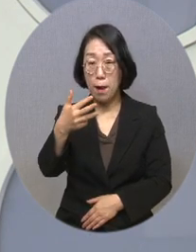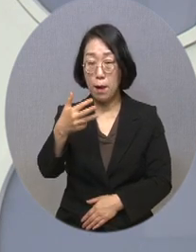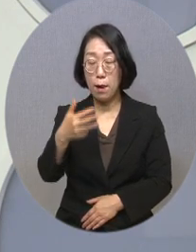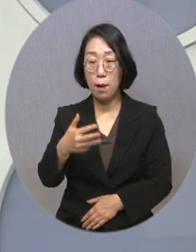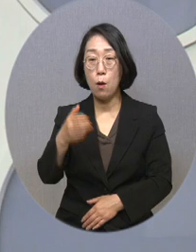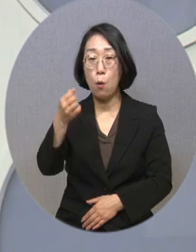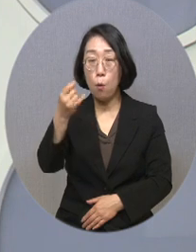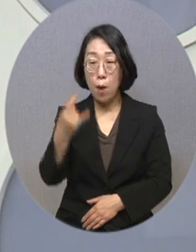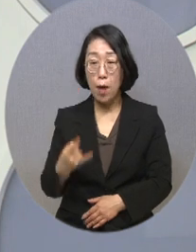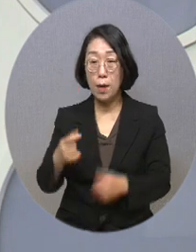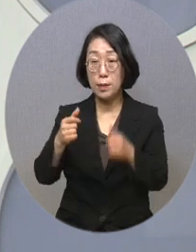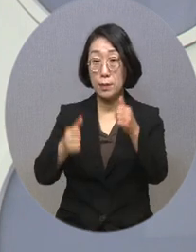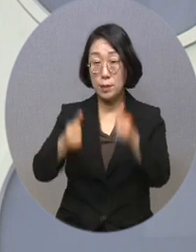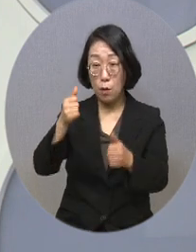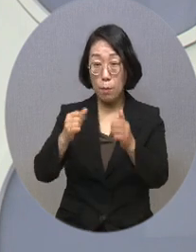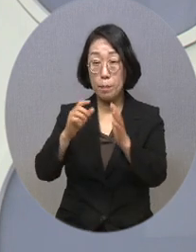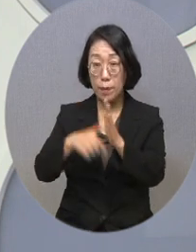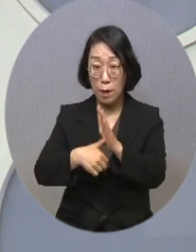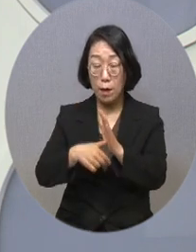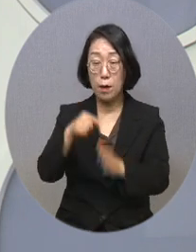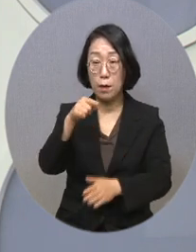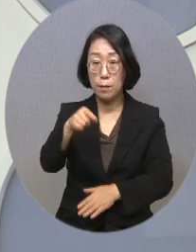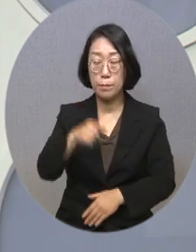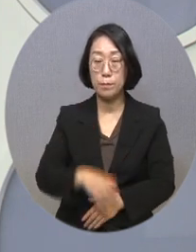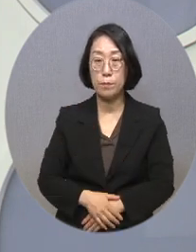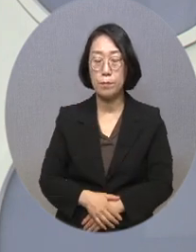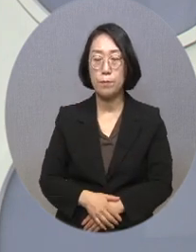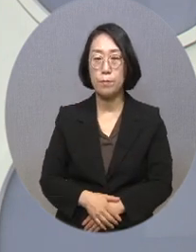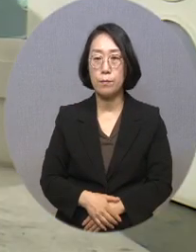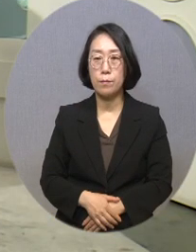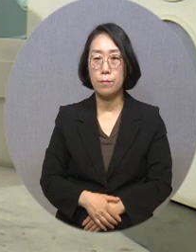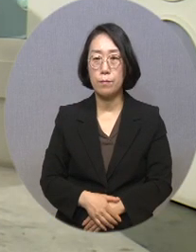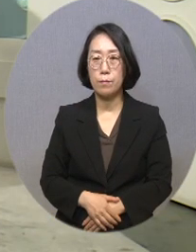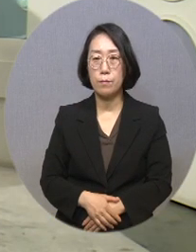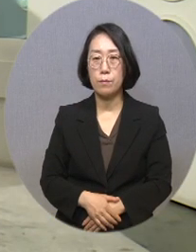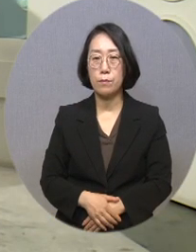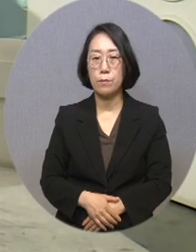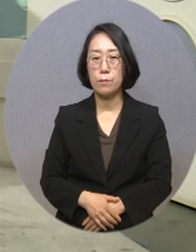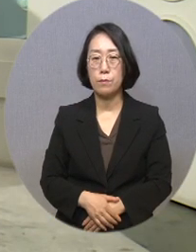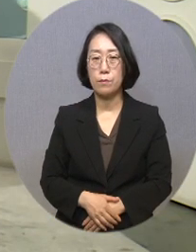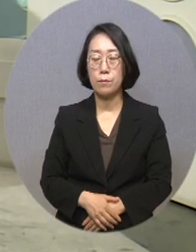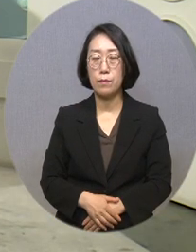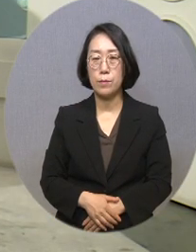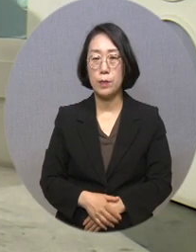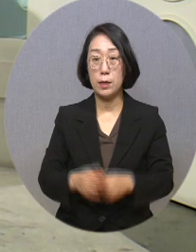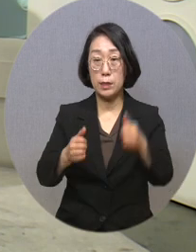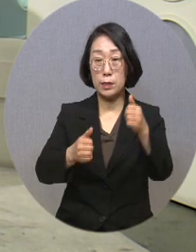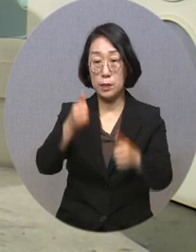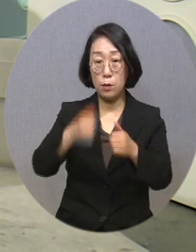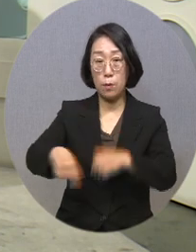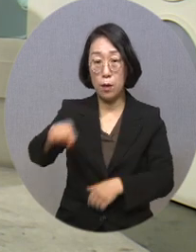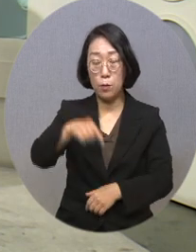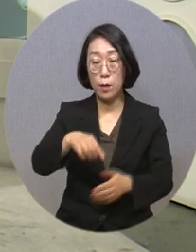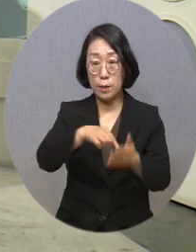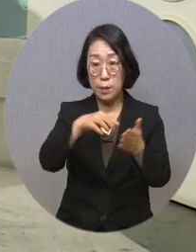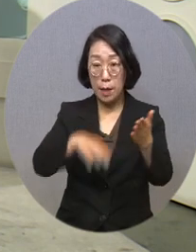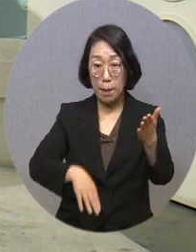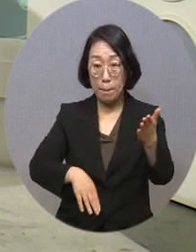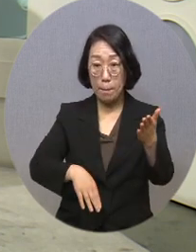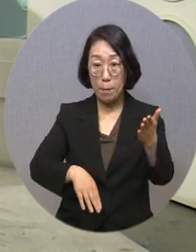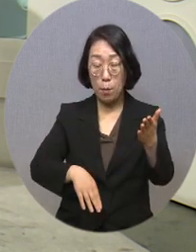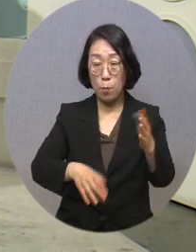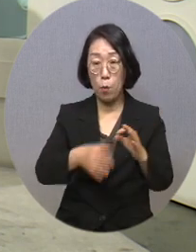세무사 시험에서 있었던 그런 얘기입니다. 이 시험 과목 중 세법 파악